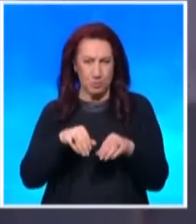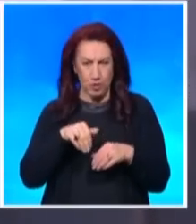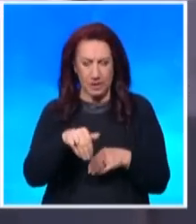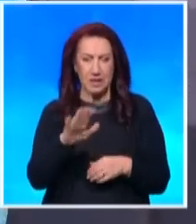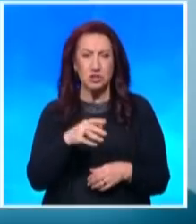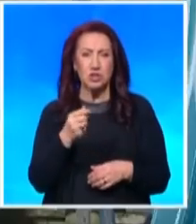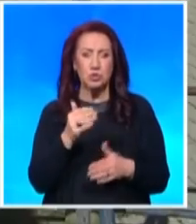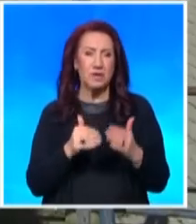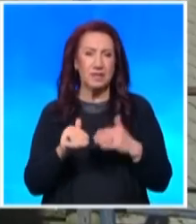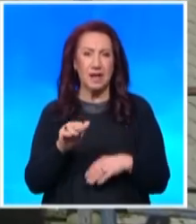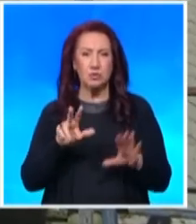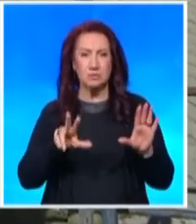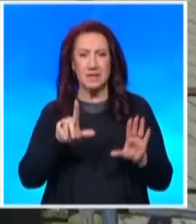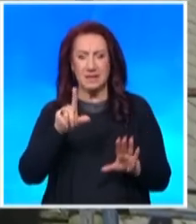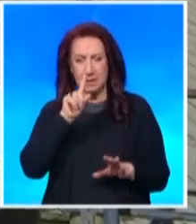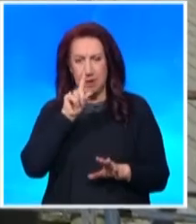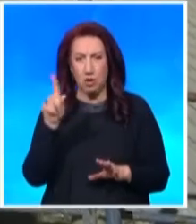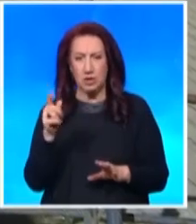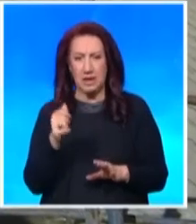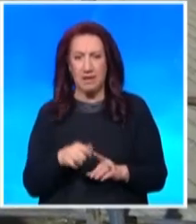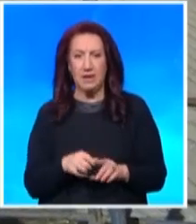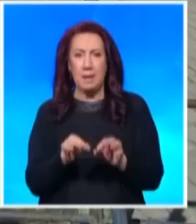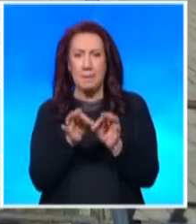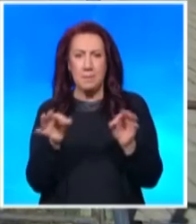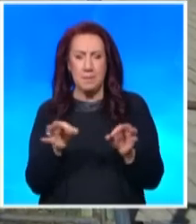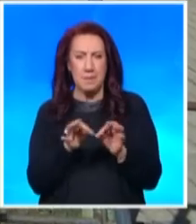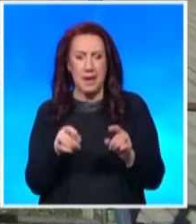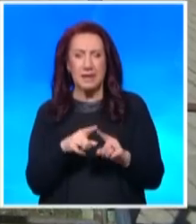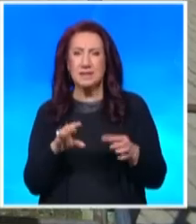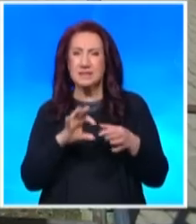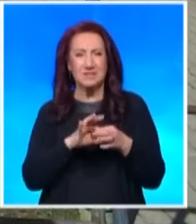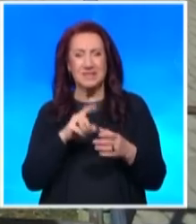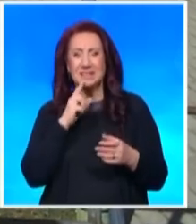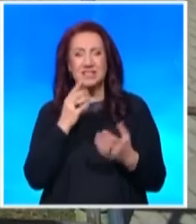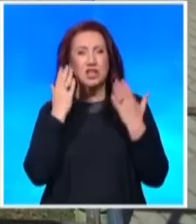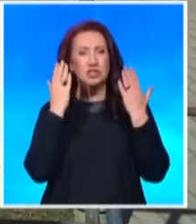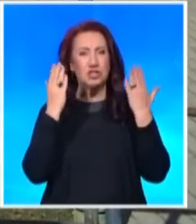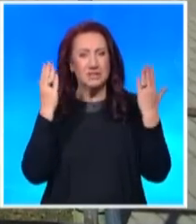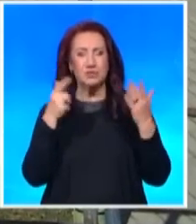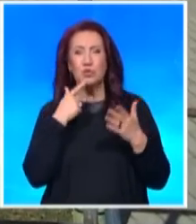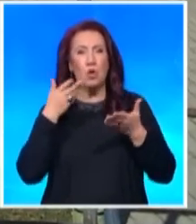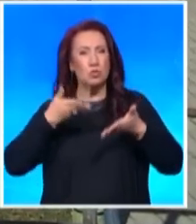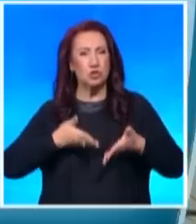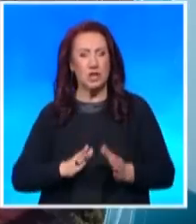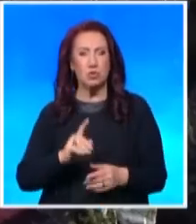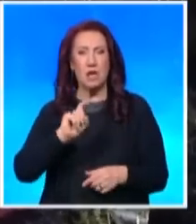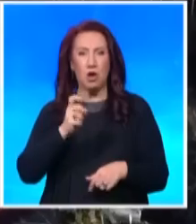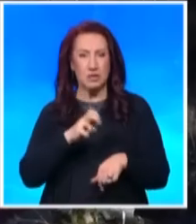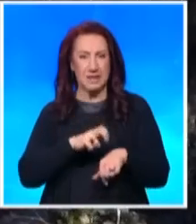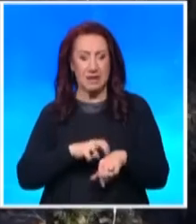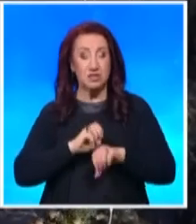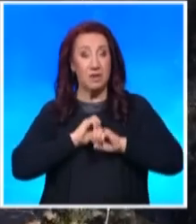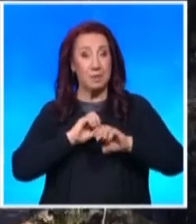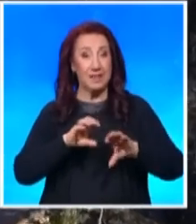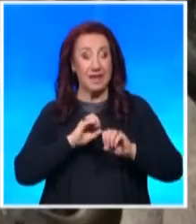лева. Засилени мерки за сигурност във връзка с честванията от рождението на Гоце Делчев. Предаваме от Скопие.